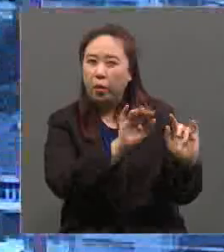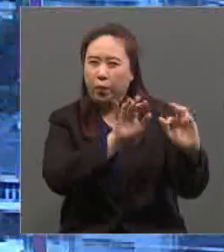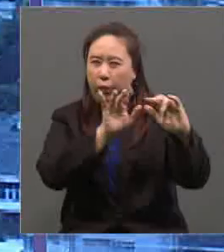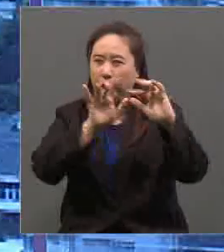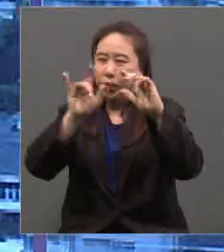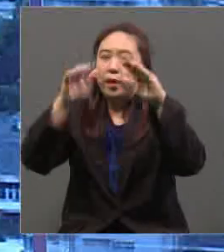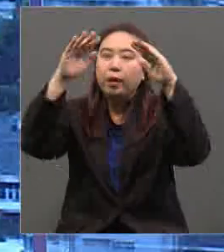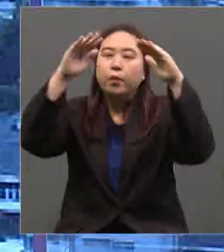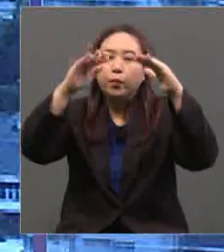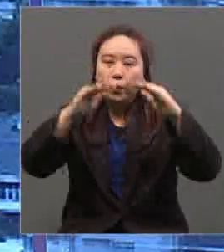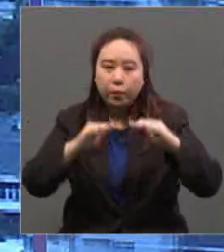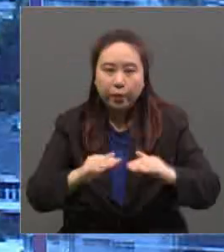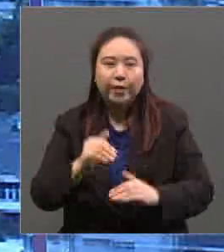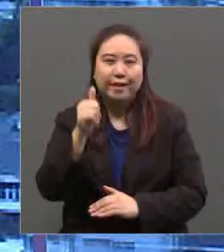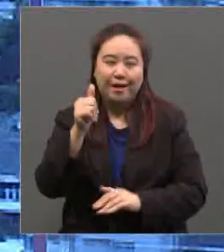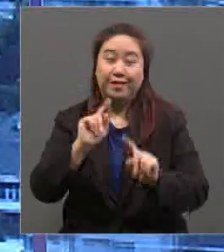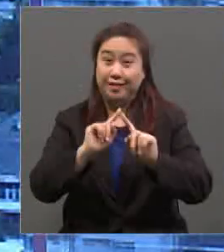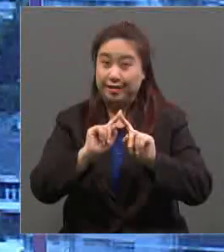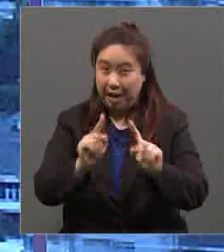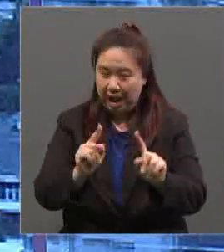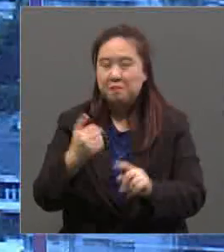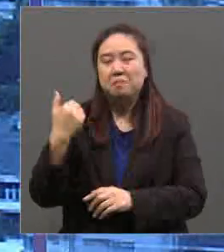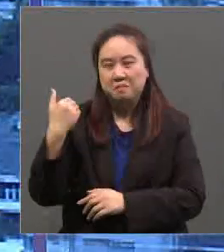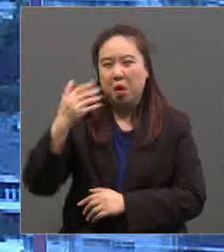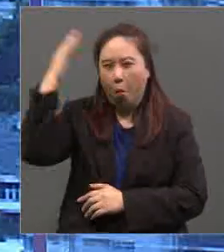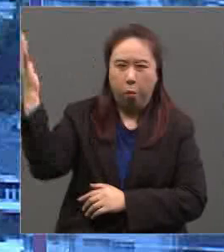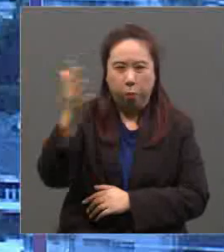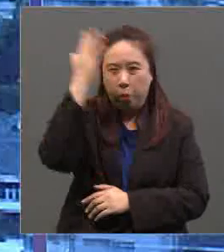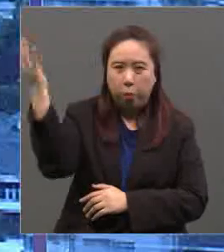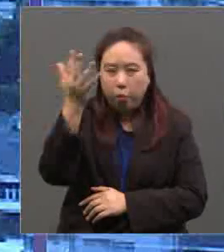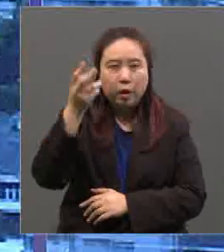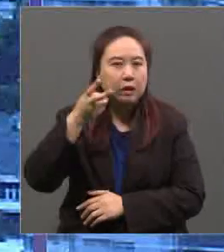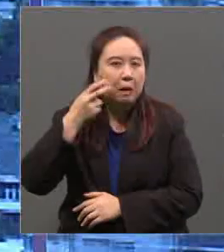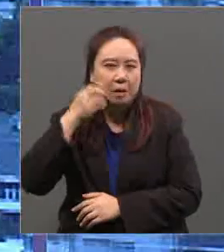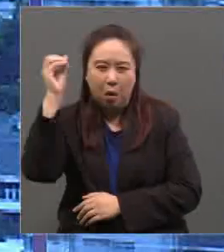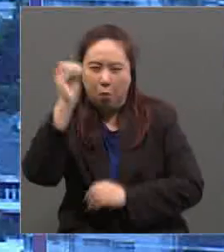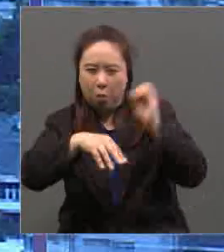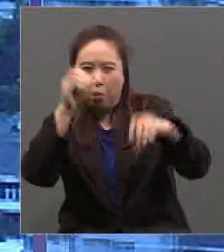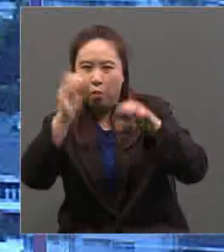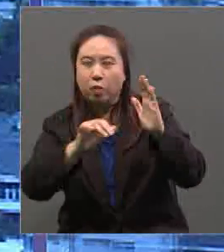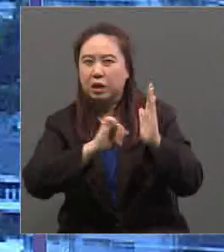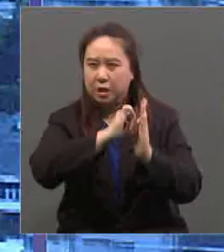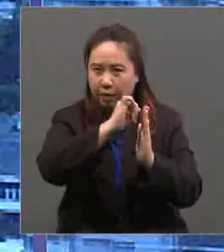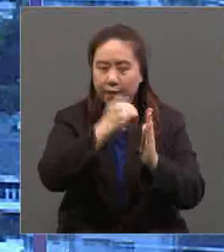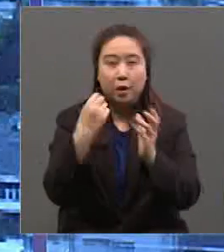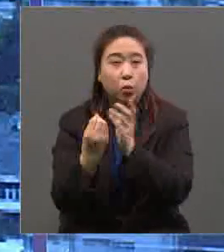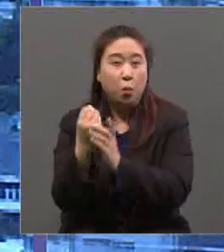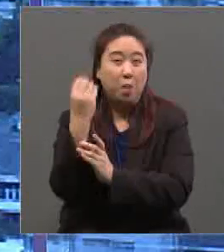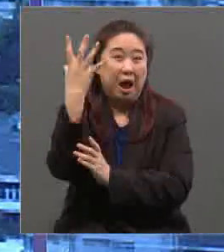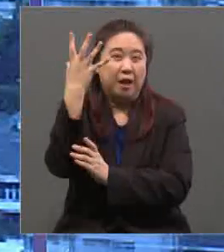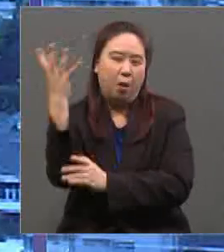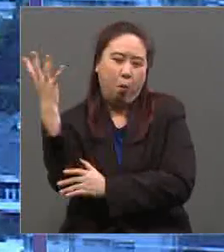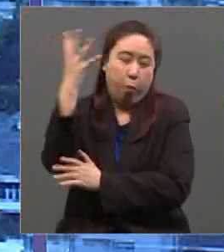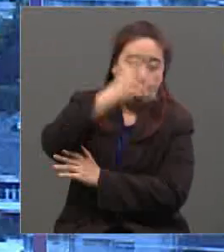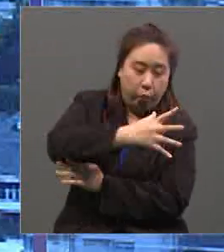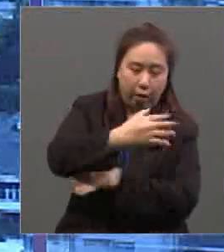ในขณะเดียวกันค่ะก็เกิดพายุลมแรงแล้วก็ลูกเห็บตกกระจายในหลายอำเภอของจังหวัดเชียงใหม่นะคะส่งผลให้ต้นไม้ใหญ่ล้มขวางถน